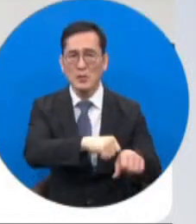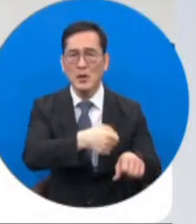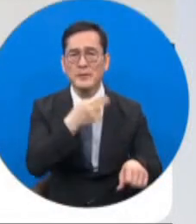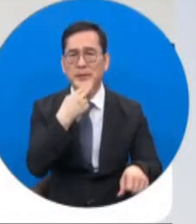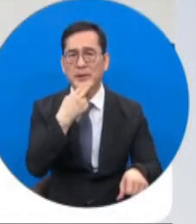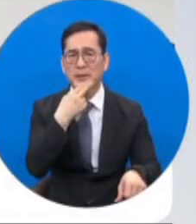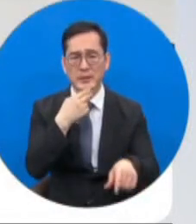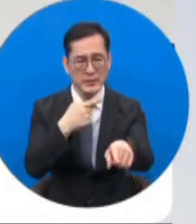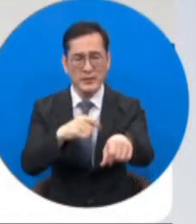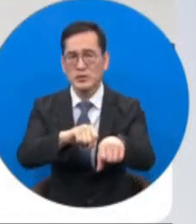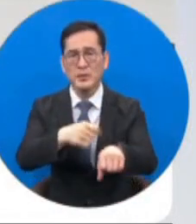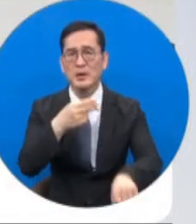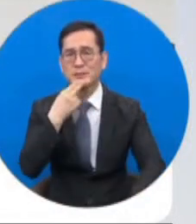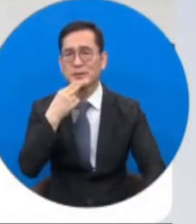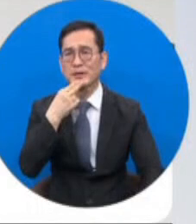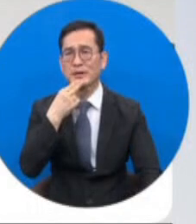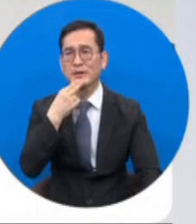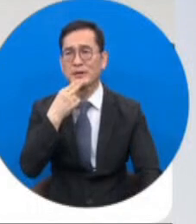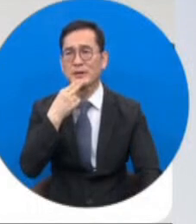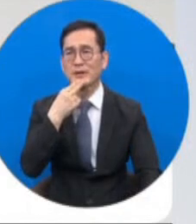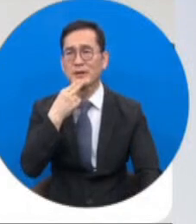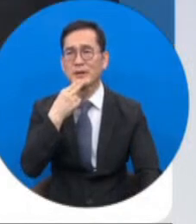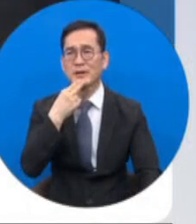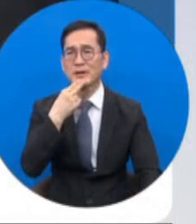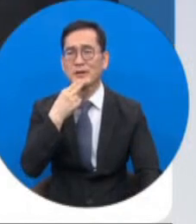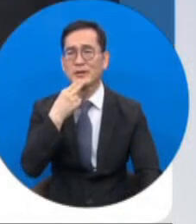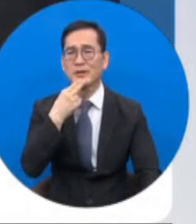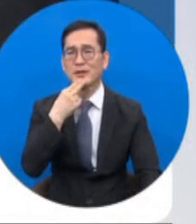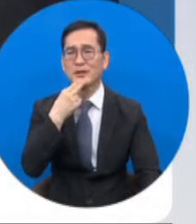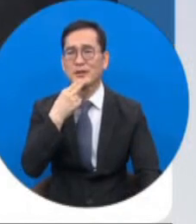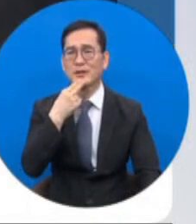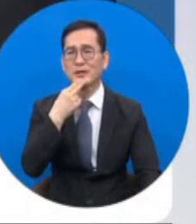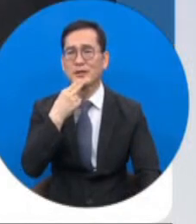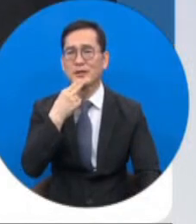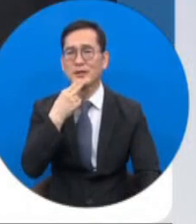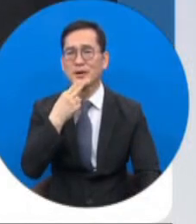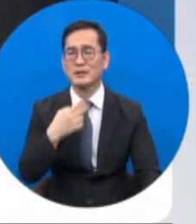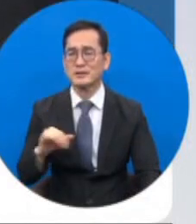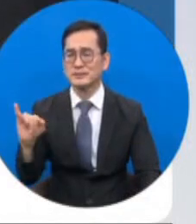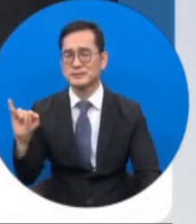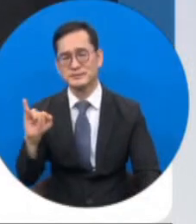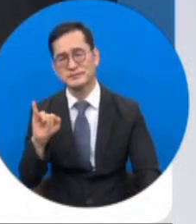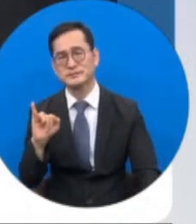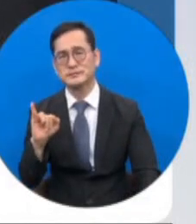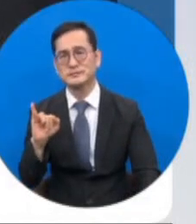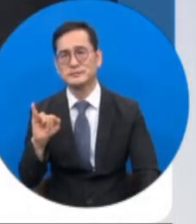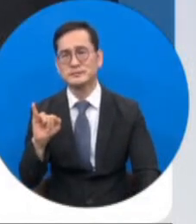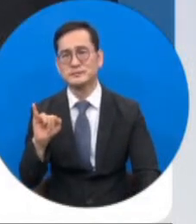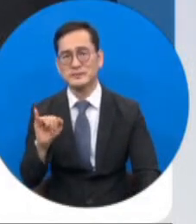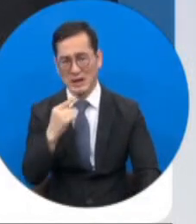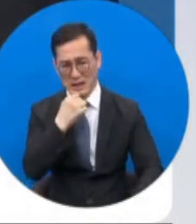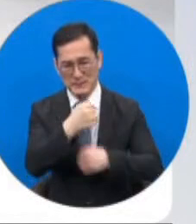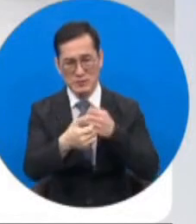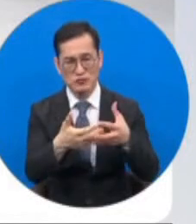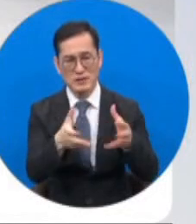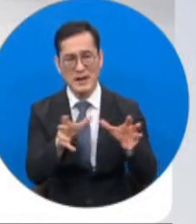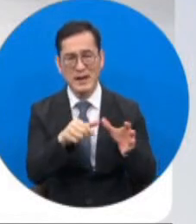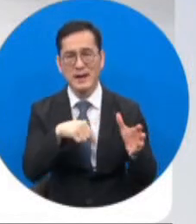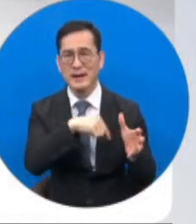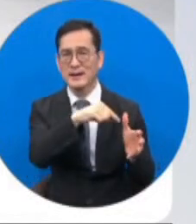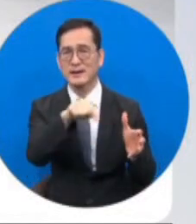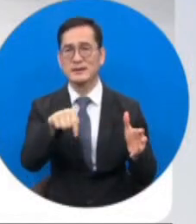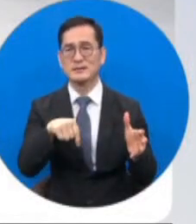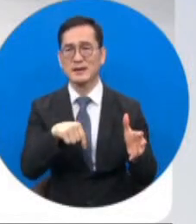정치적 제스처까지도 가지 못하는 이 상황. 어찌 보면 박지원 비대위원장이 얘기한 것처럼 지금 민주당 안은